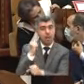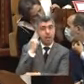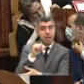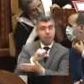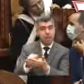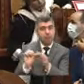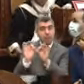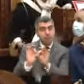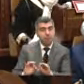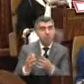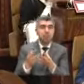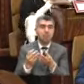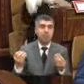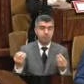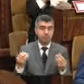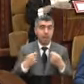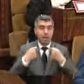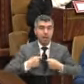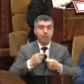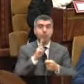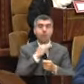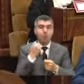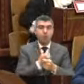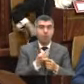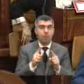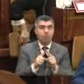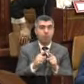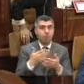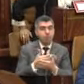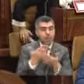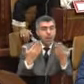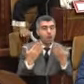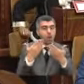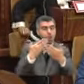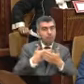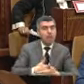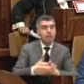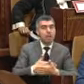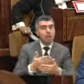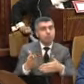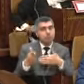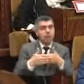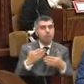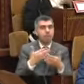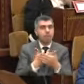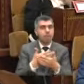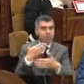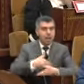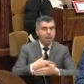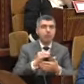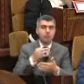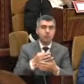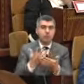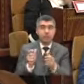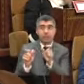ياك ورئيس الحكومه قال بان كورونا كتحرك بالنهار وبالليل سد عليها بالليل وتهنى منها بالليل ولكن كاين مواطنين اللي كيتحركوا غير